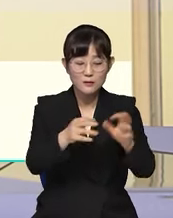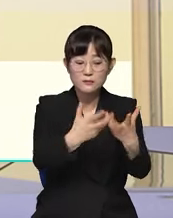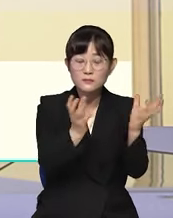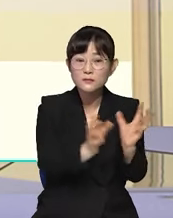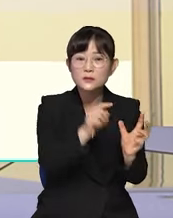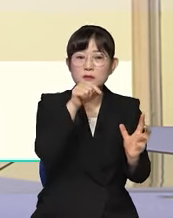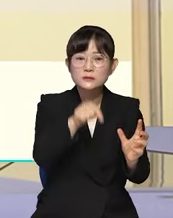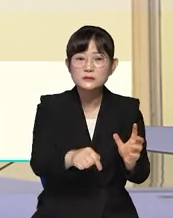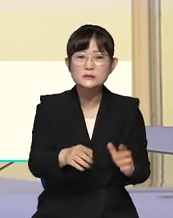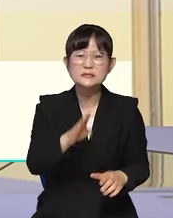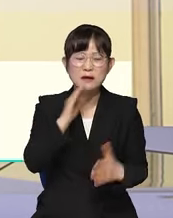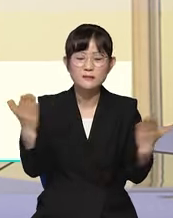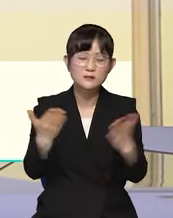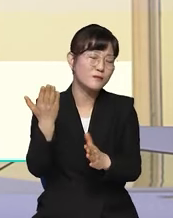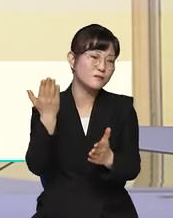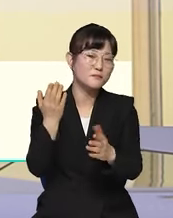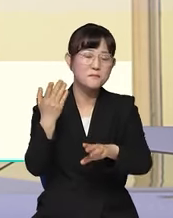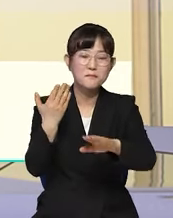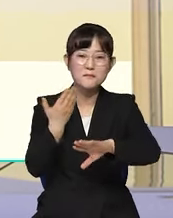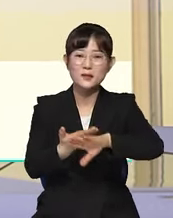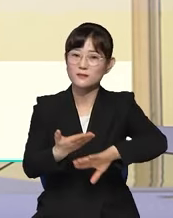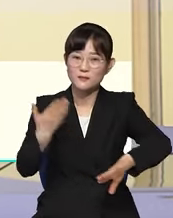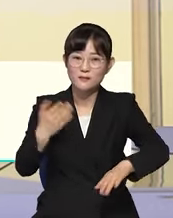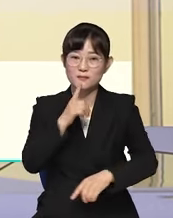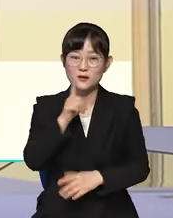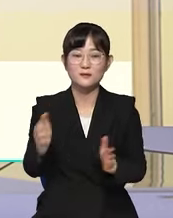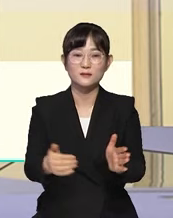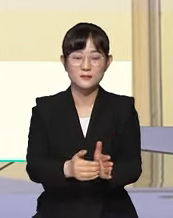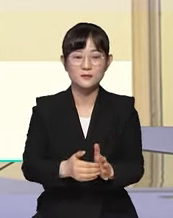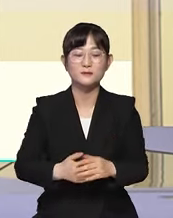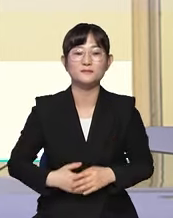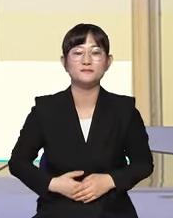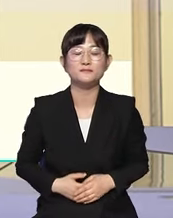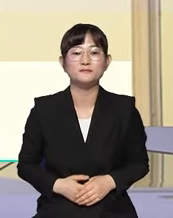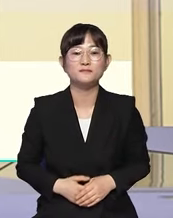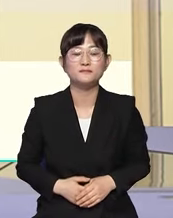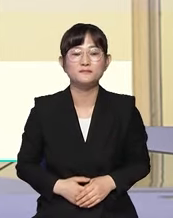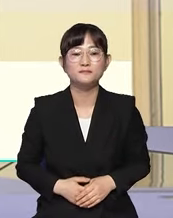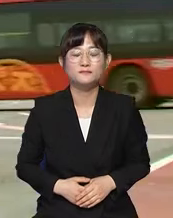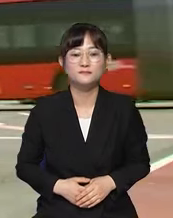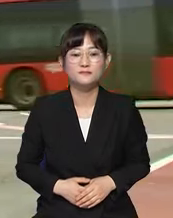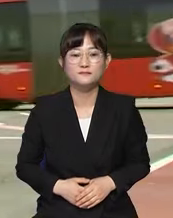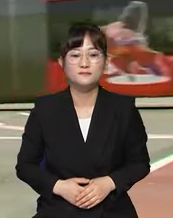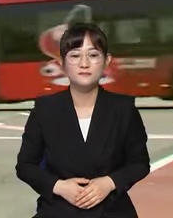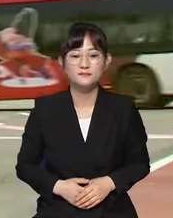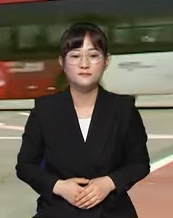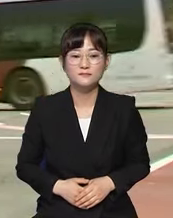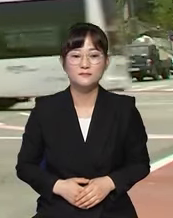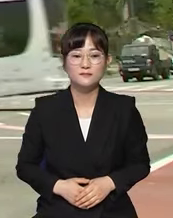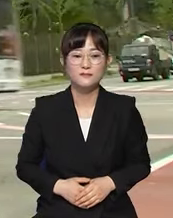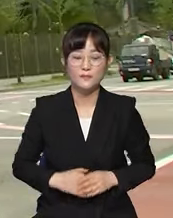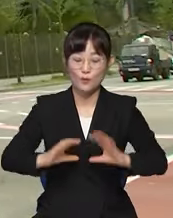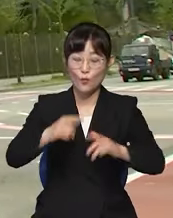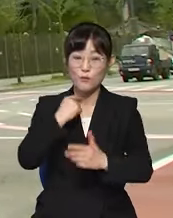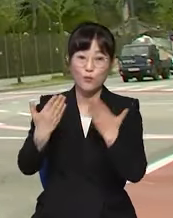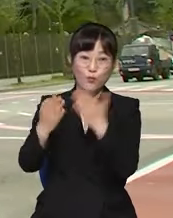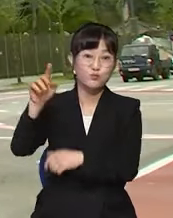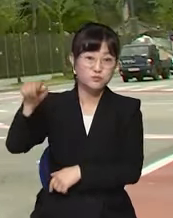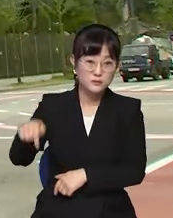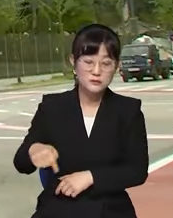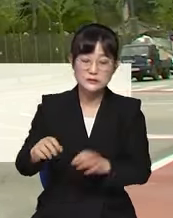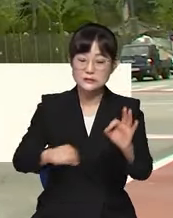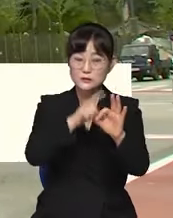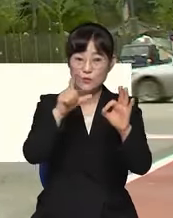단체들은 사실과 다르다고 항변했습니다 조경원 기자가 보도합니다 국가 보험부 지난해